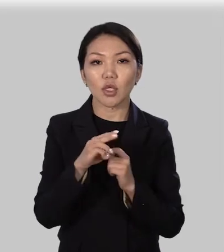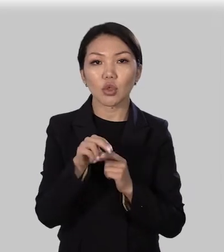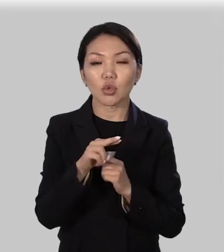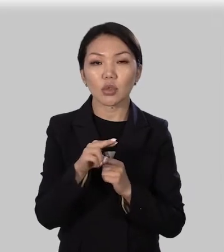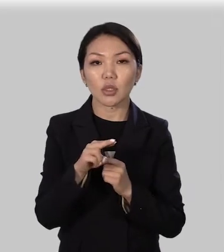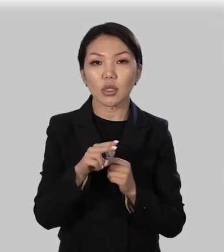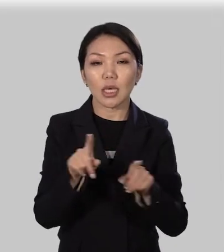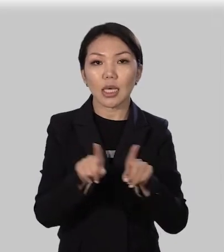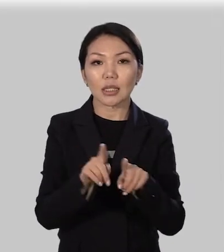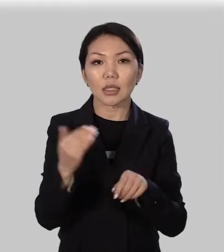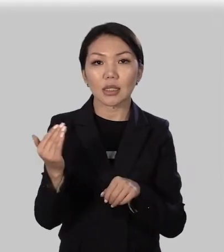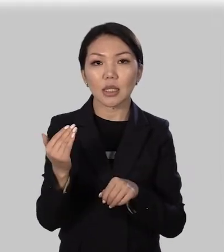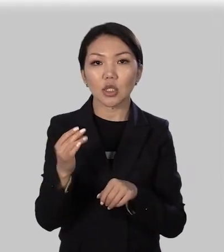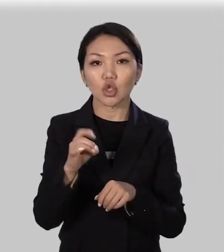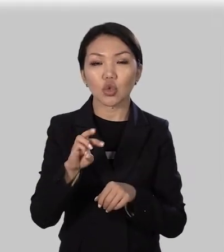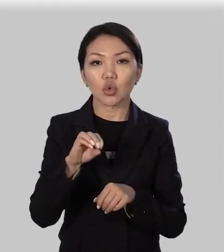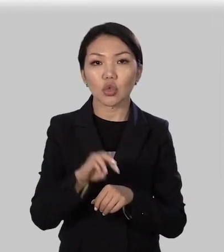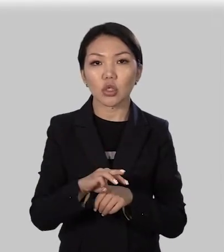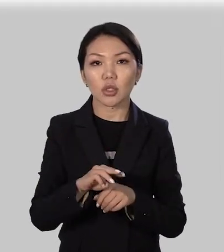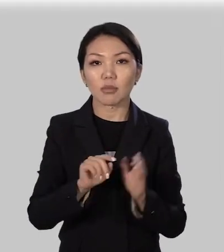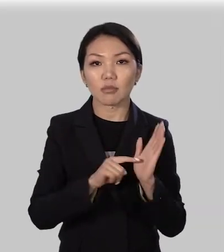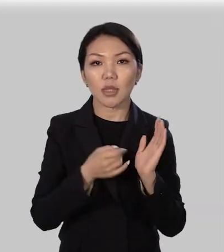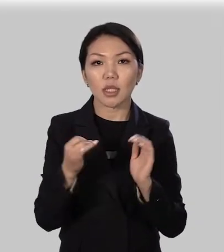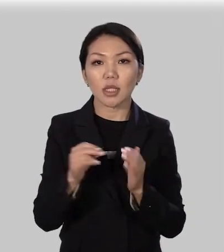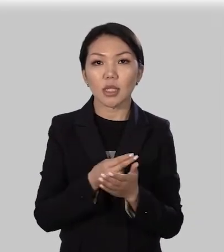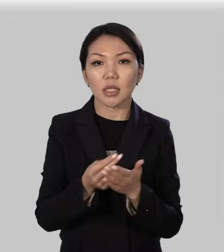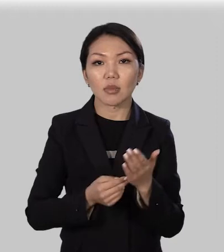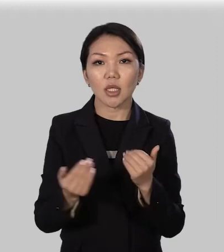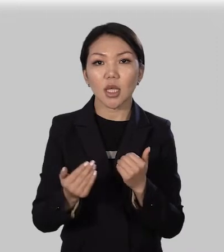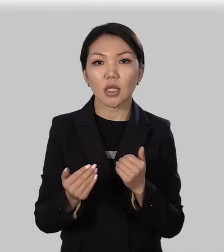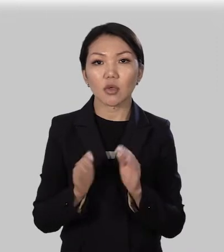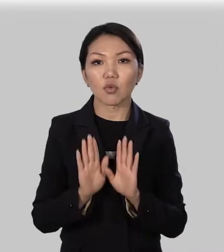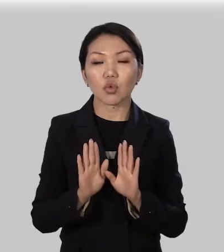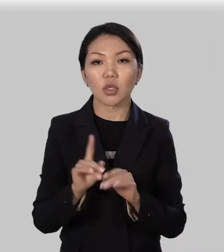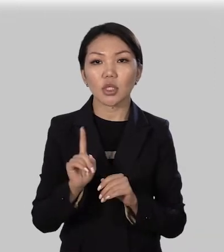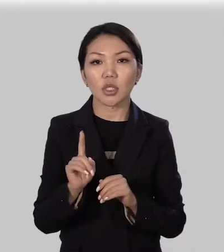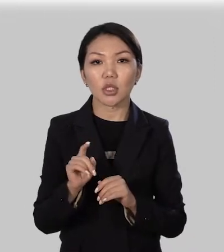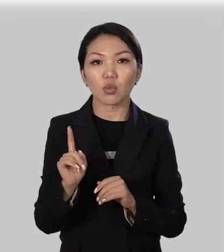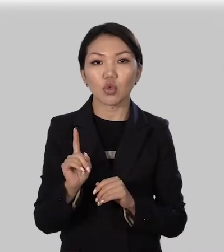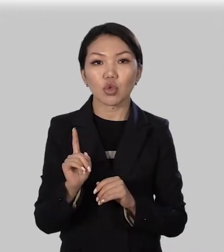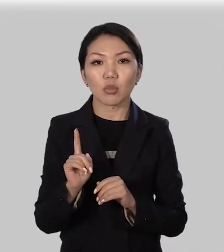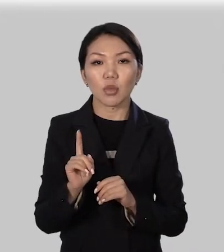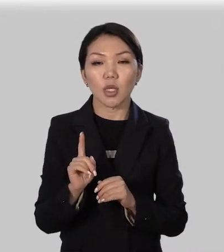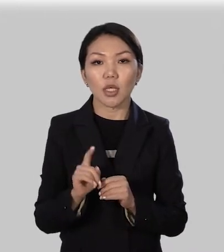Этюд казался ей ничтожным, и написала она его только за тем, чтобы иметь лишний предлог сходить к художнику.